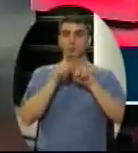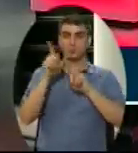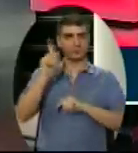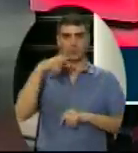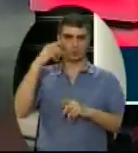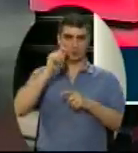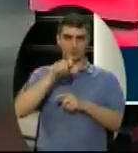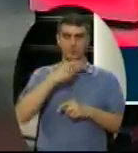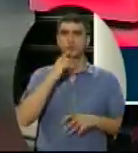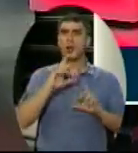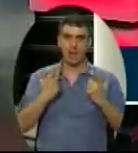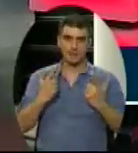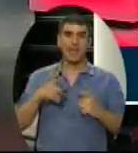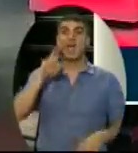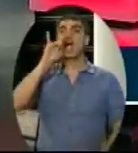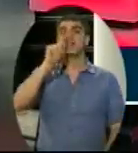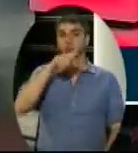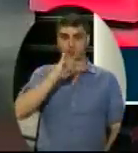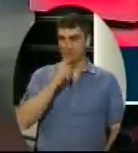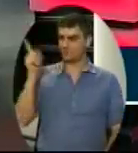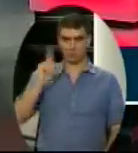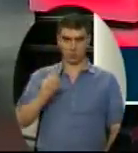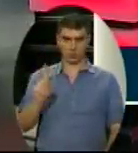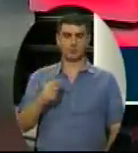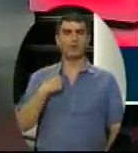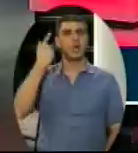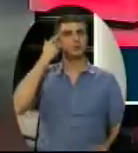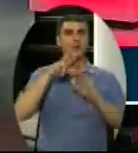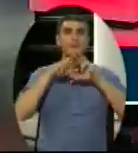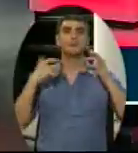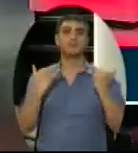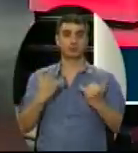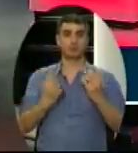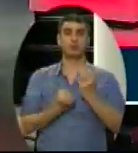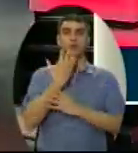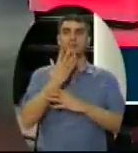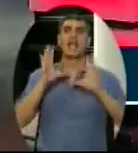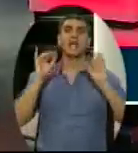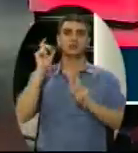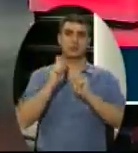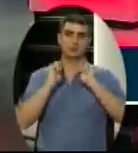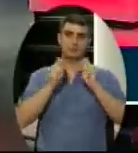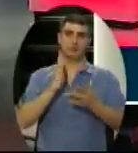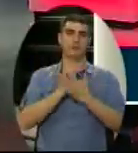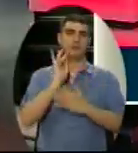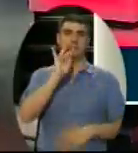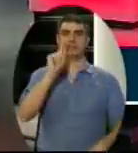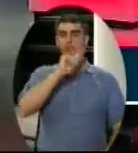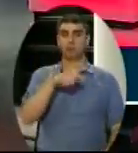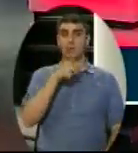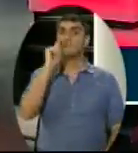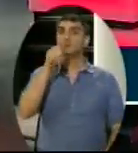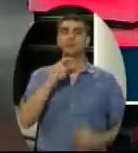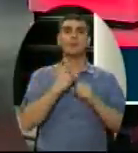בכנסת. עכשיו את שואלת למה זועבי כן ולמה הם זה. אני חושב שבמצב הנוכחי שנוצר, עשרות אנשים מגישים כבר נגד זועבי,